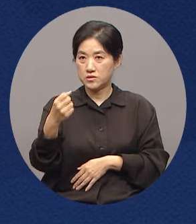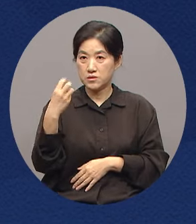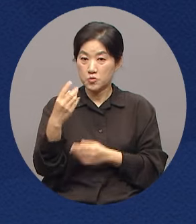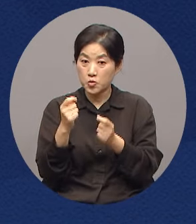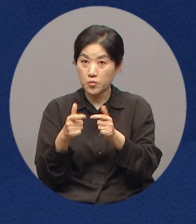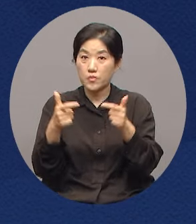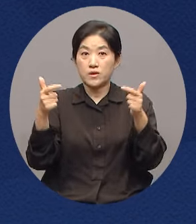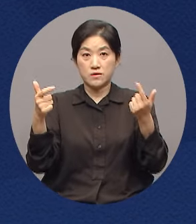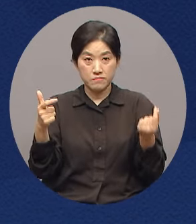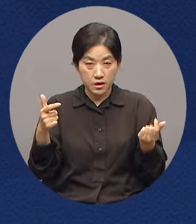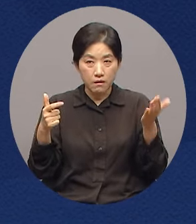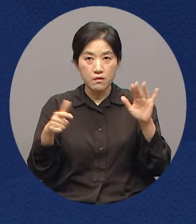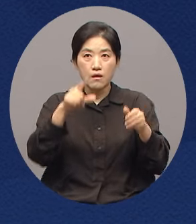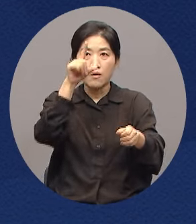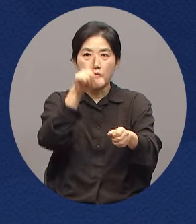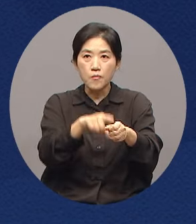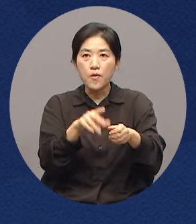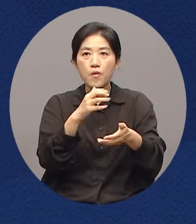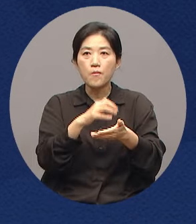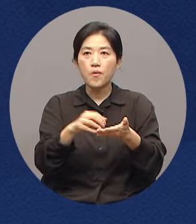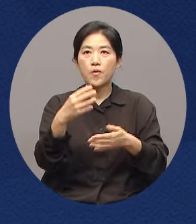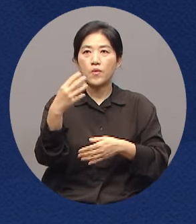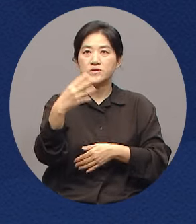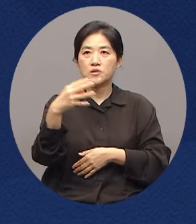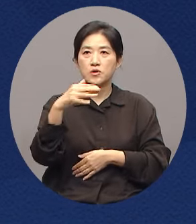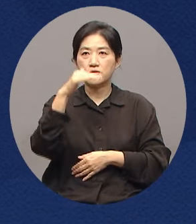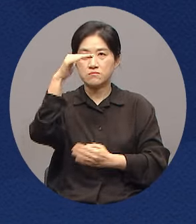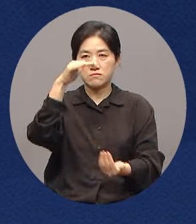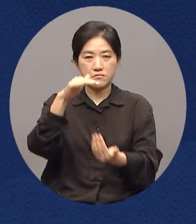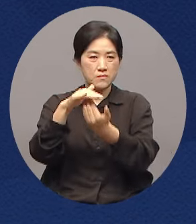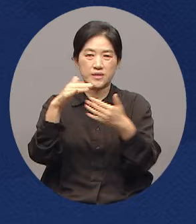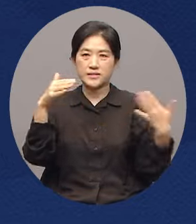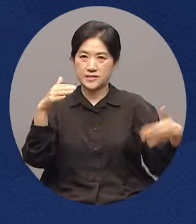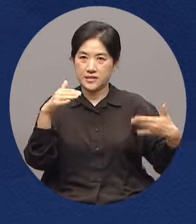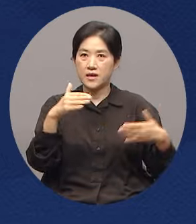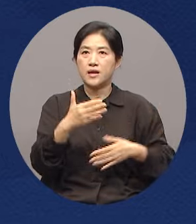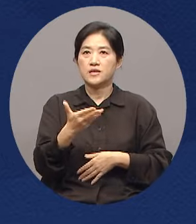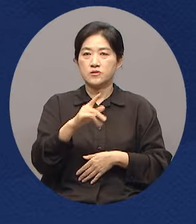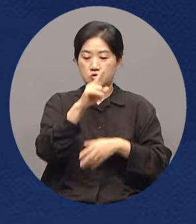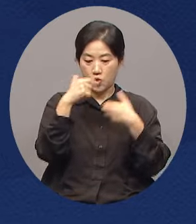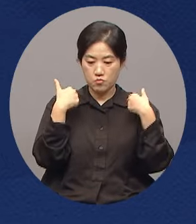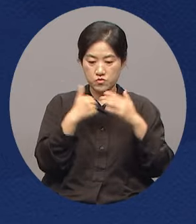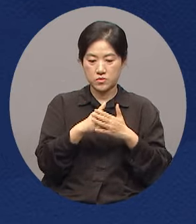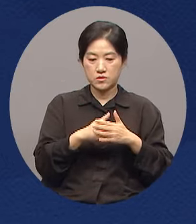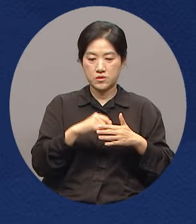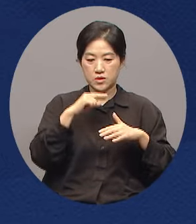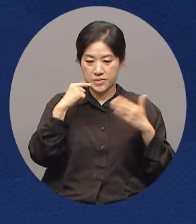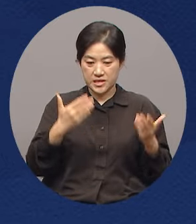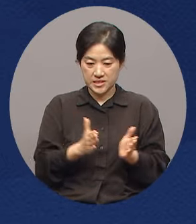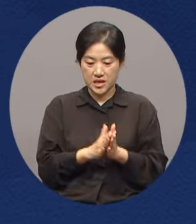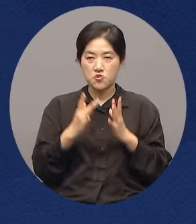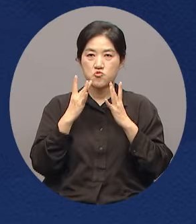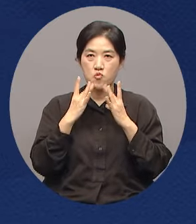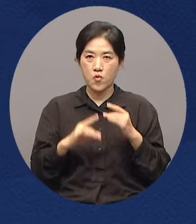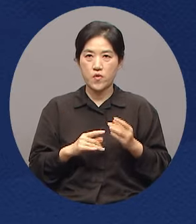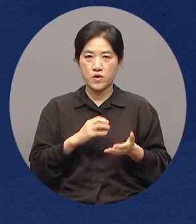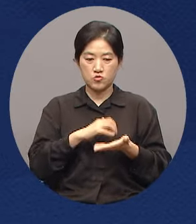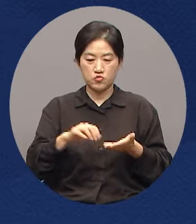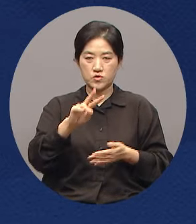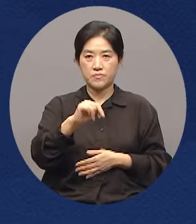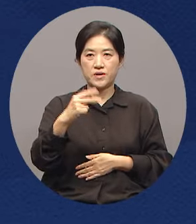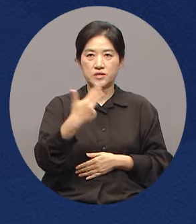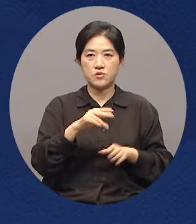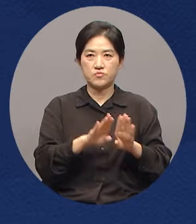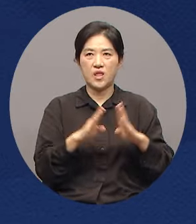약간 늘었지만 목표했던 4천 곳엔 못 미칩니다 하지만 정부는 연휴가 시작되는 토요일엔 27,5